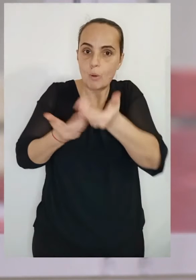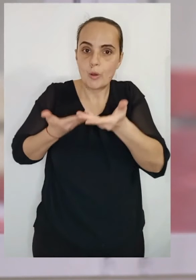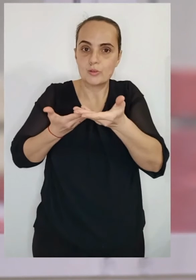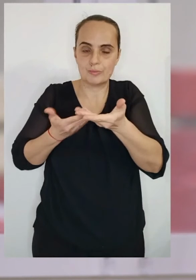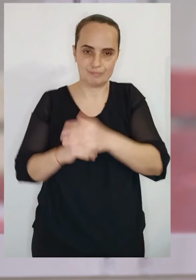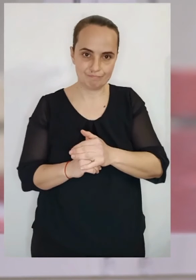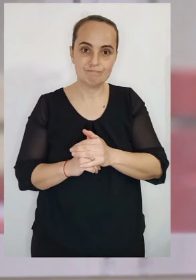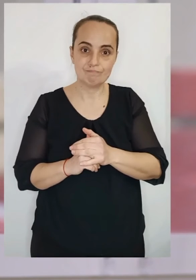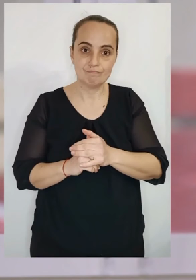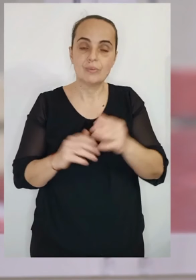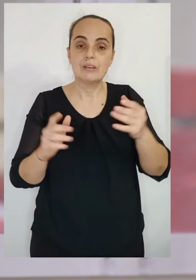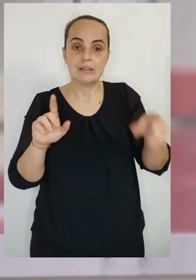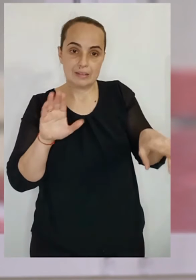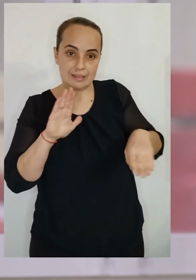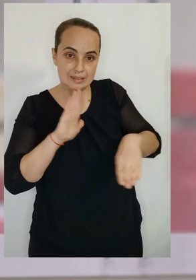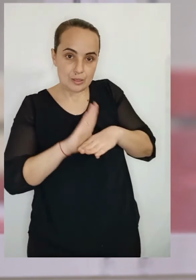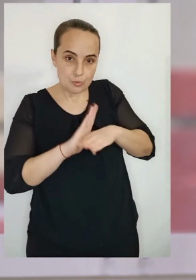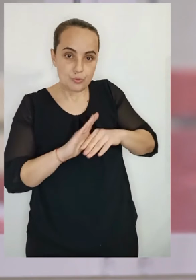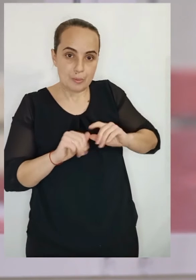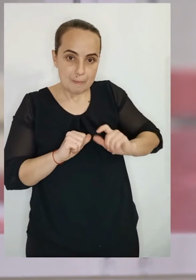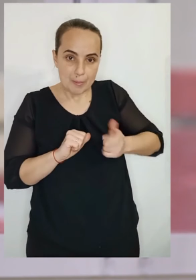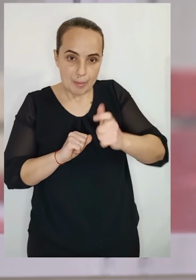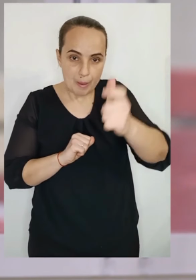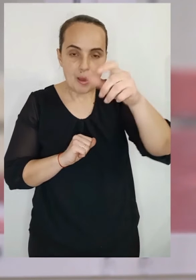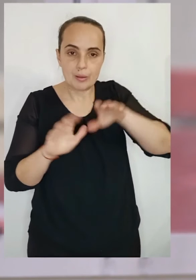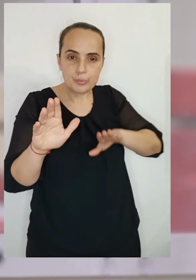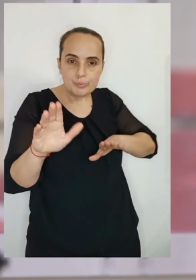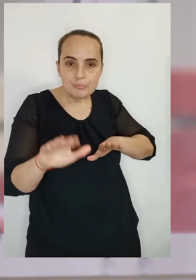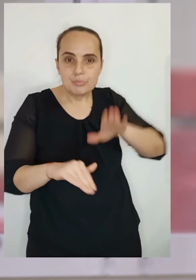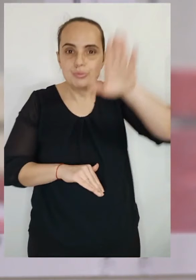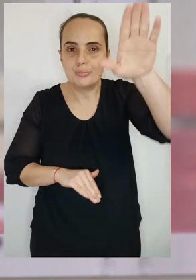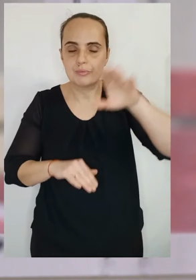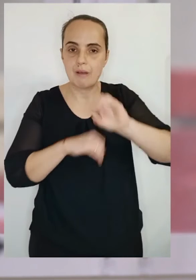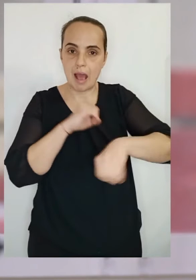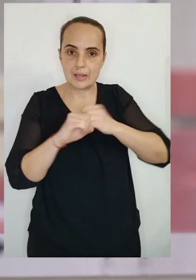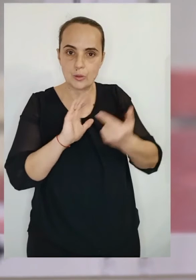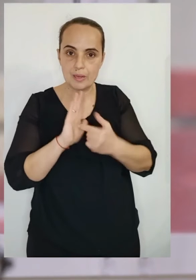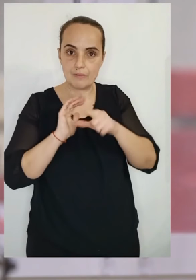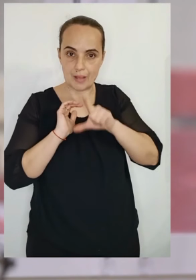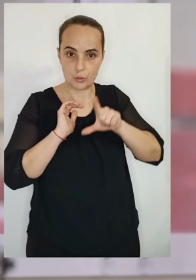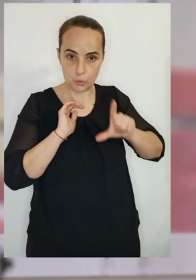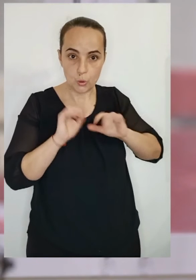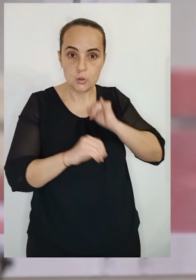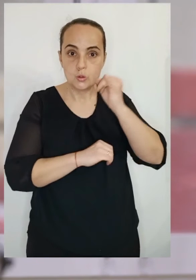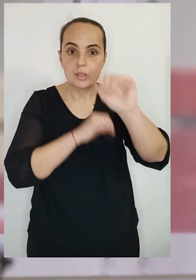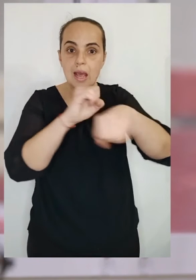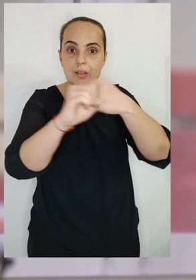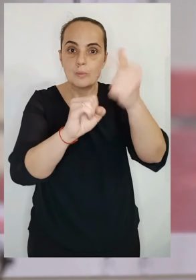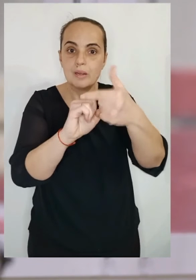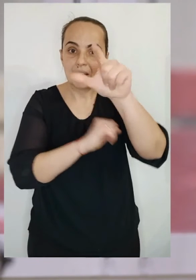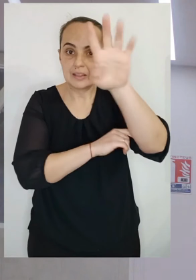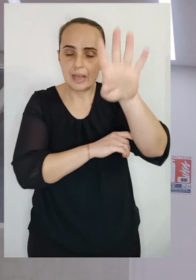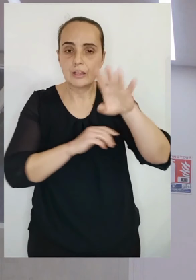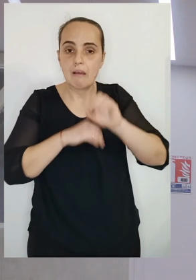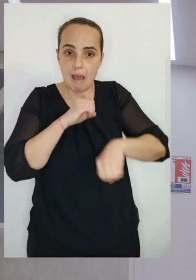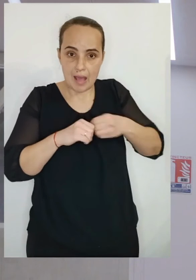imaginé, c'est vraiment d'être une montée en puissance entre 2022 et 2024. Donc voilà, 2022, va y avoir déjà plein de choses.